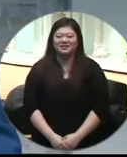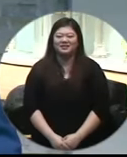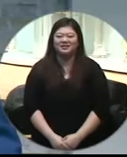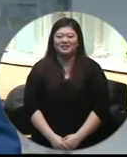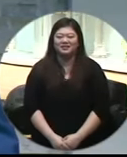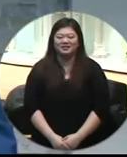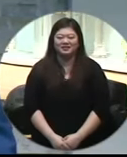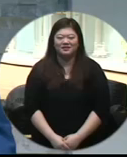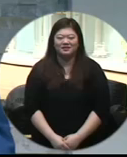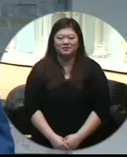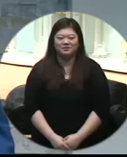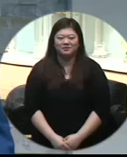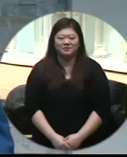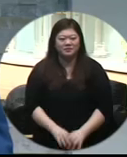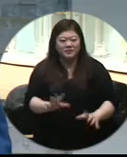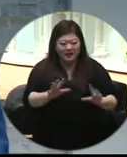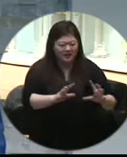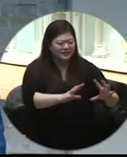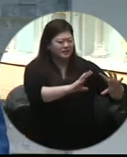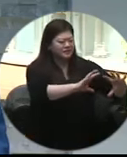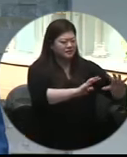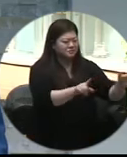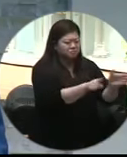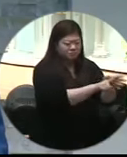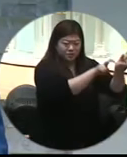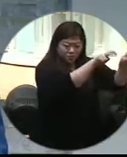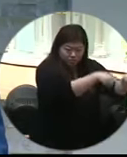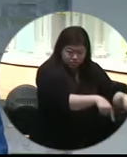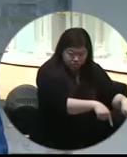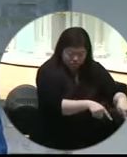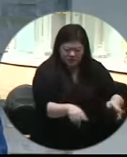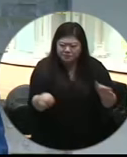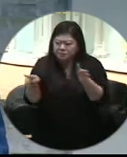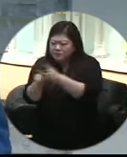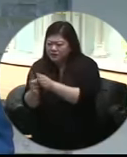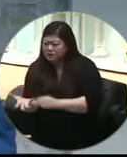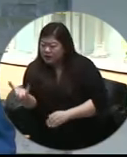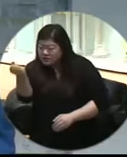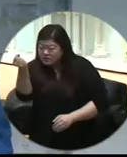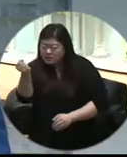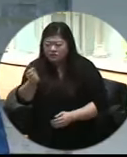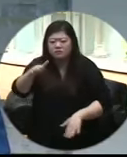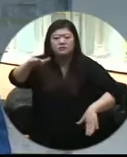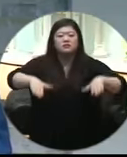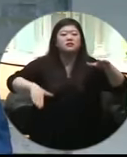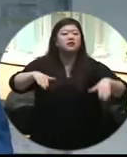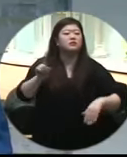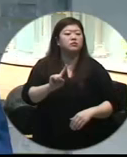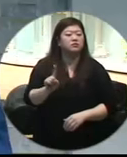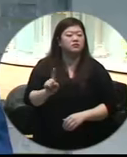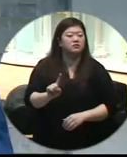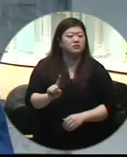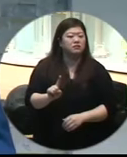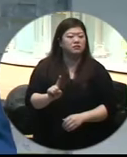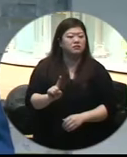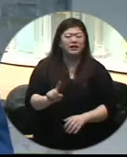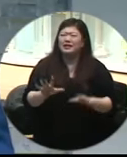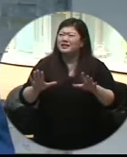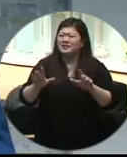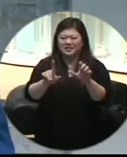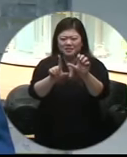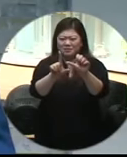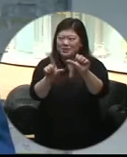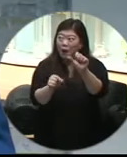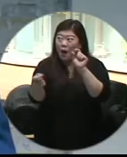왜 우리가 세상 사람들과 차별, 구별되어졌느냐? 왜 우리가 이 좋은 날씨에 우리가 놀러 가지